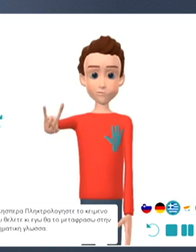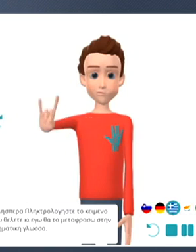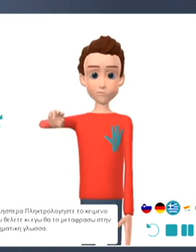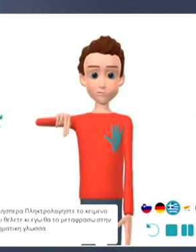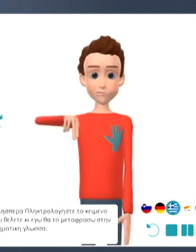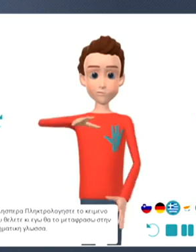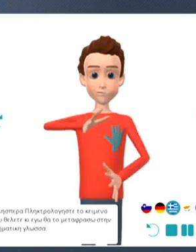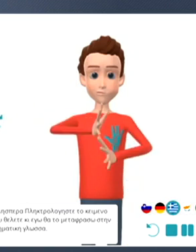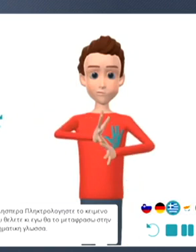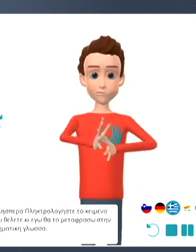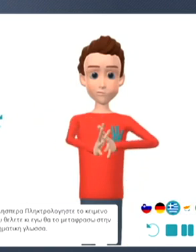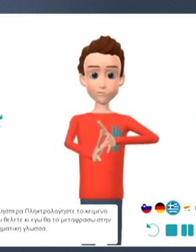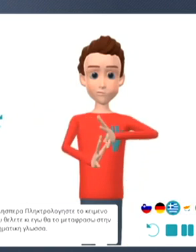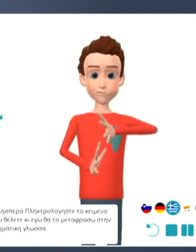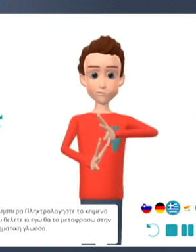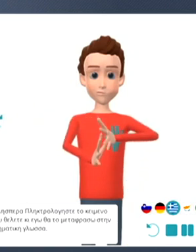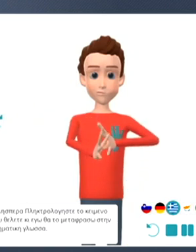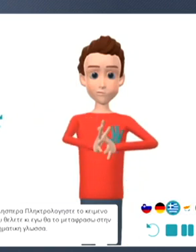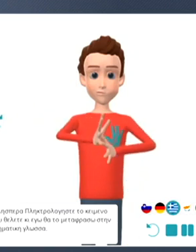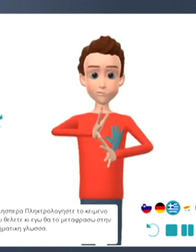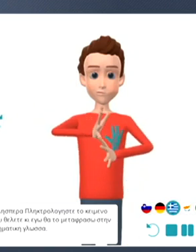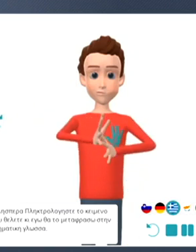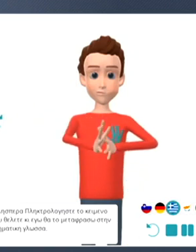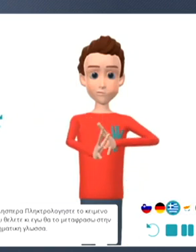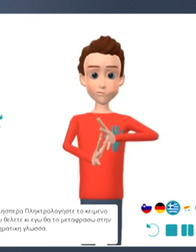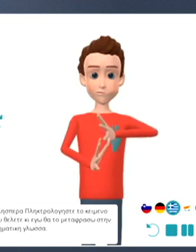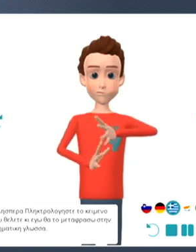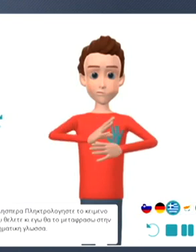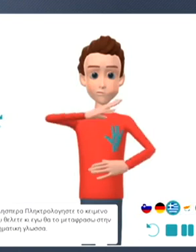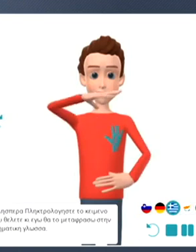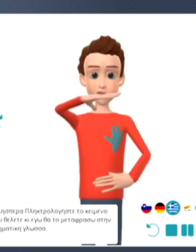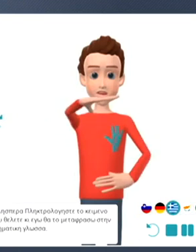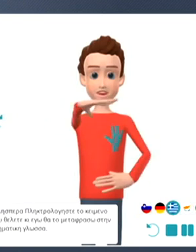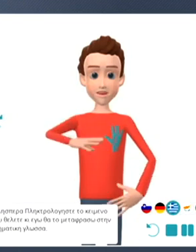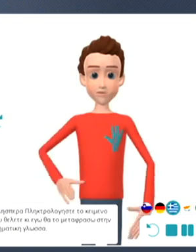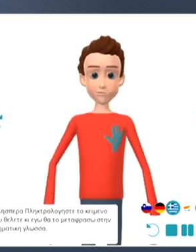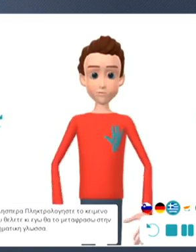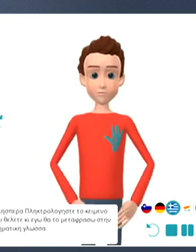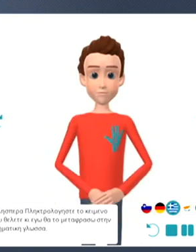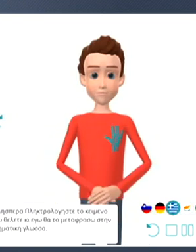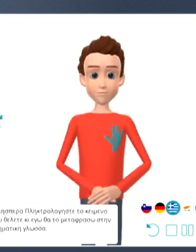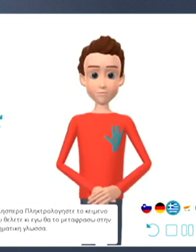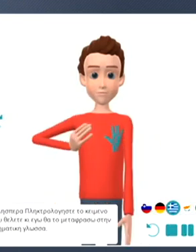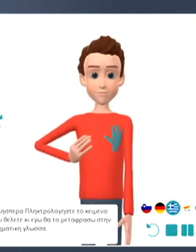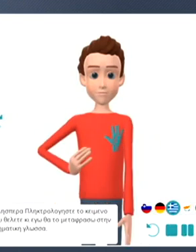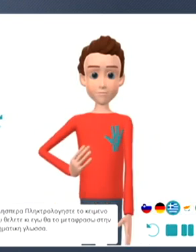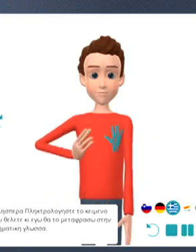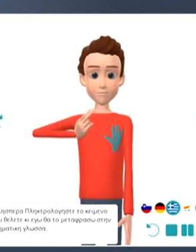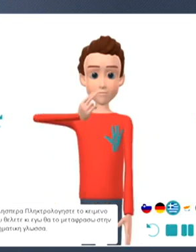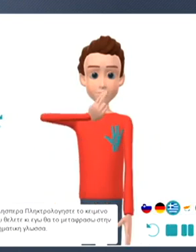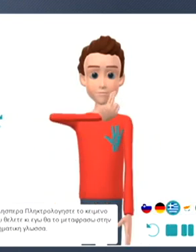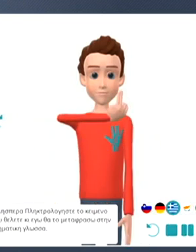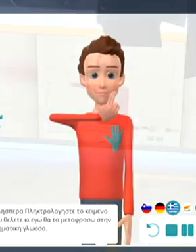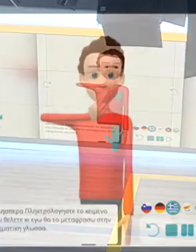οποίο θέλουμε να μεταφέρουμε στο... Ωραία. Και το avatar με τις συγκεκριμένες κινήσεις νοηματικής,